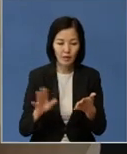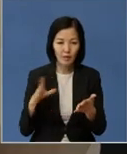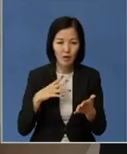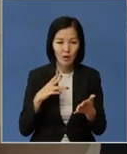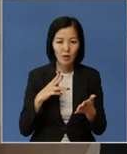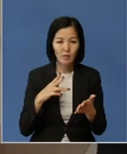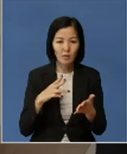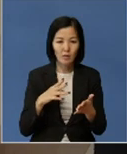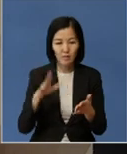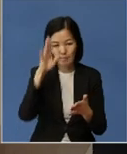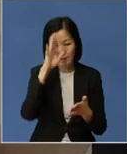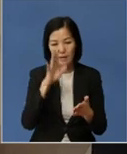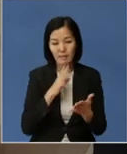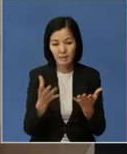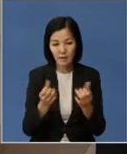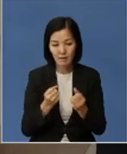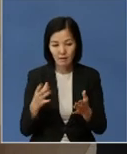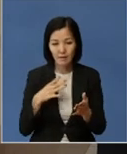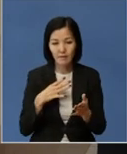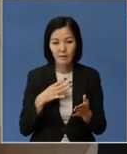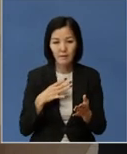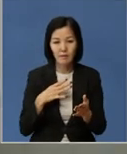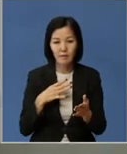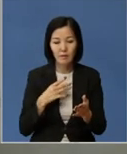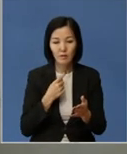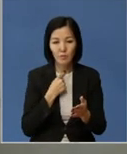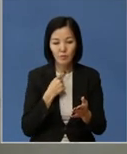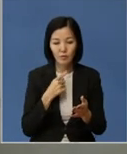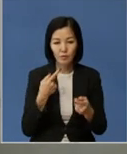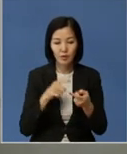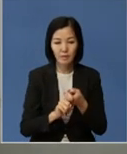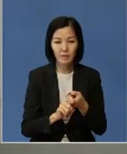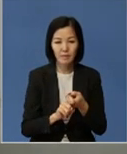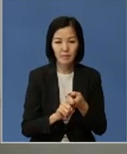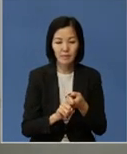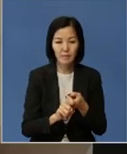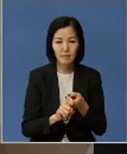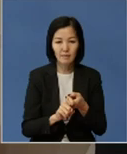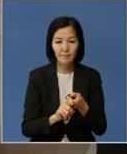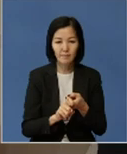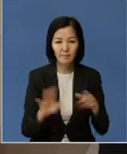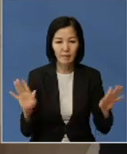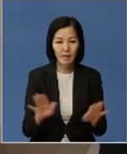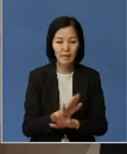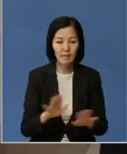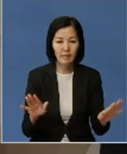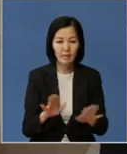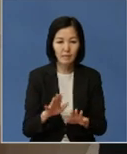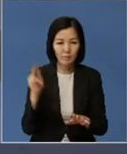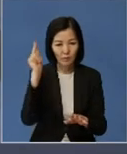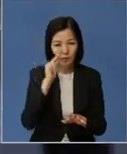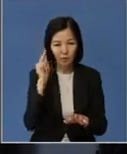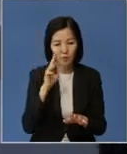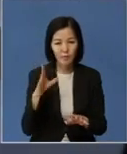жинақтан балалар алған, оның сыртында Тәкеңнің үнтаспасынан, біздің жазған үнтаспадағы әндерімізден үйреніп келген жастар бар